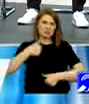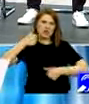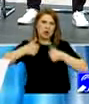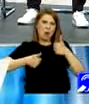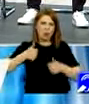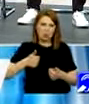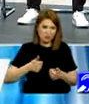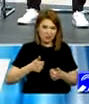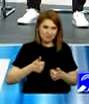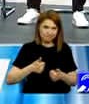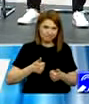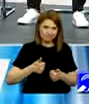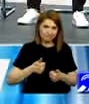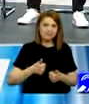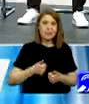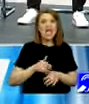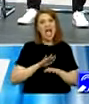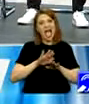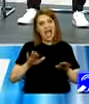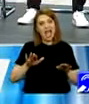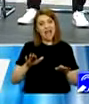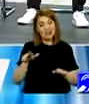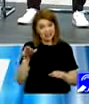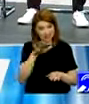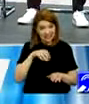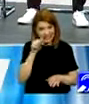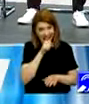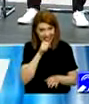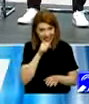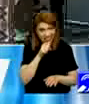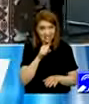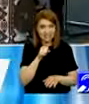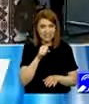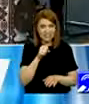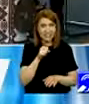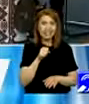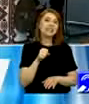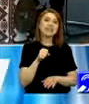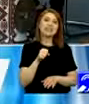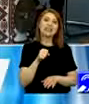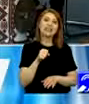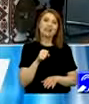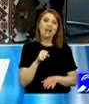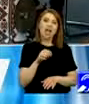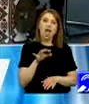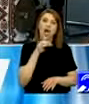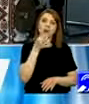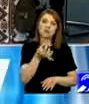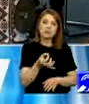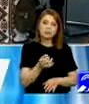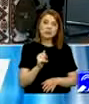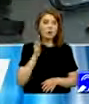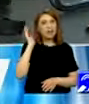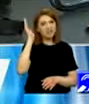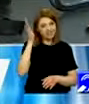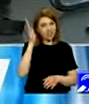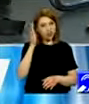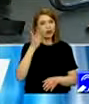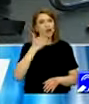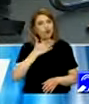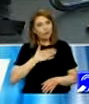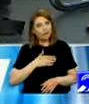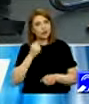competiție. Totodată, atât frații Radbahov cât și Zdubi au spus că pe viitor își propun